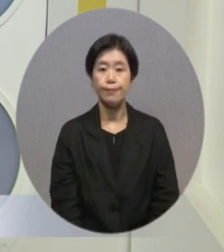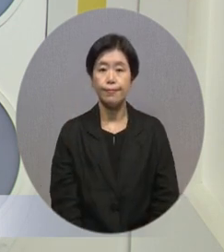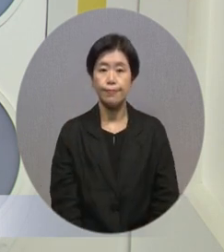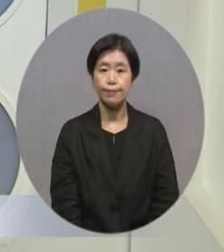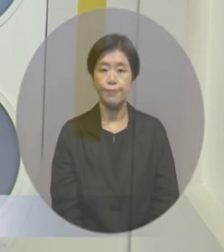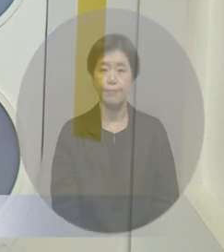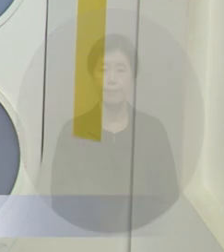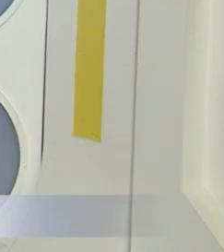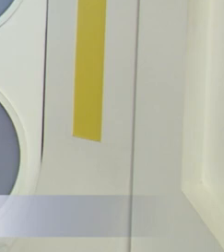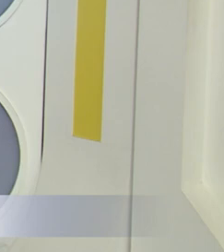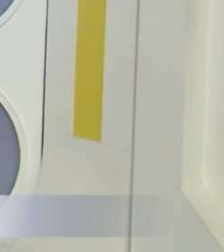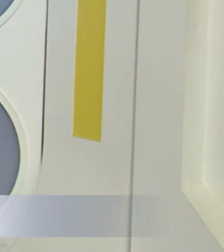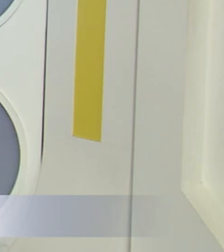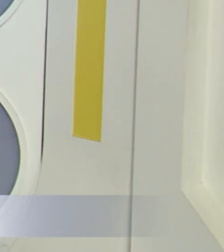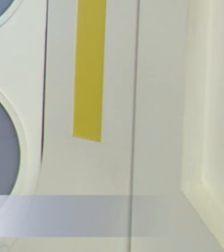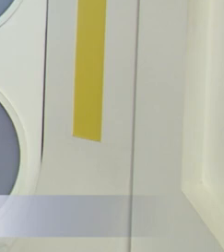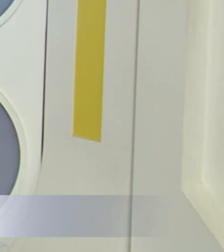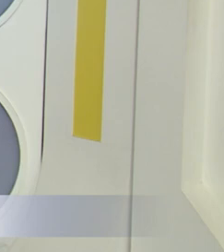수